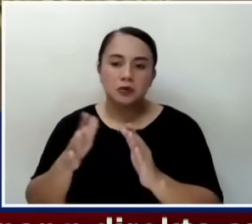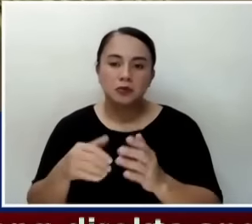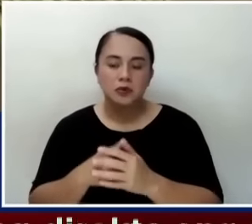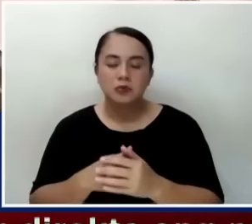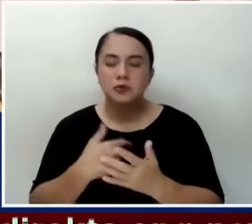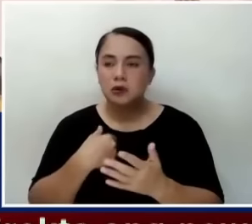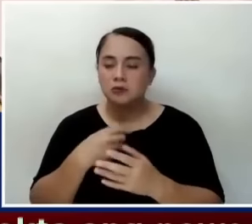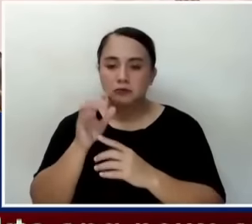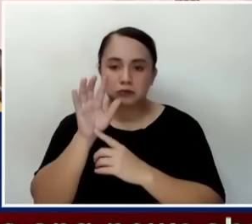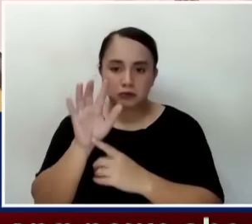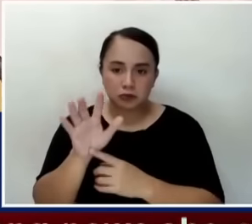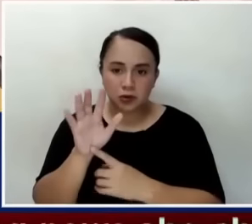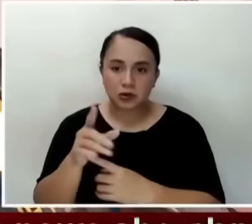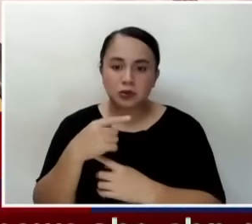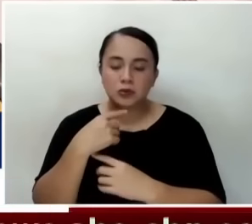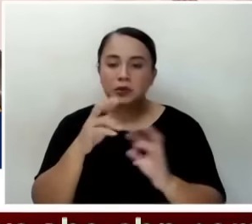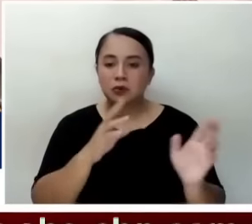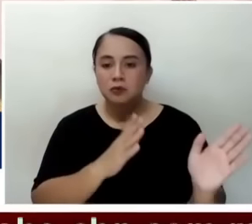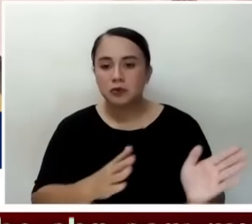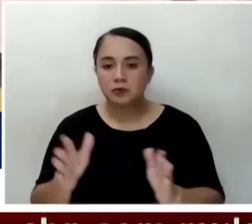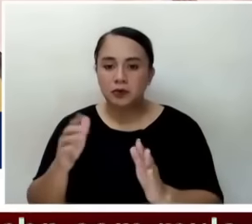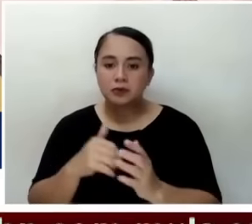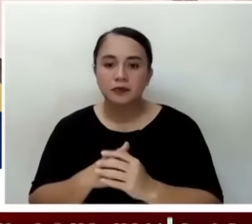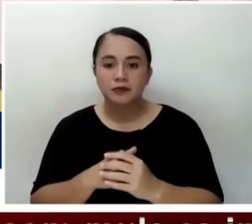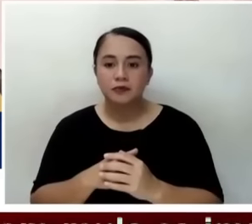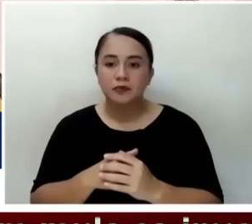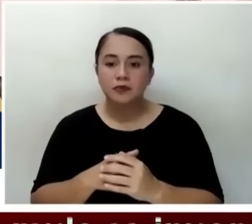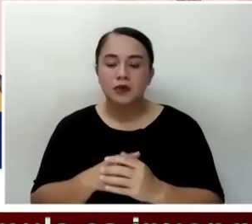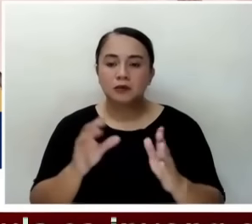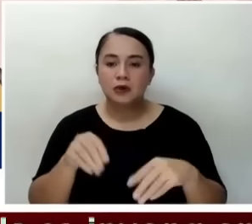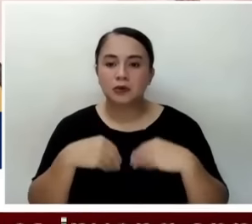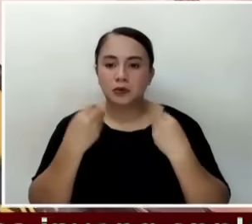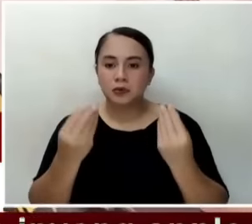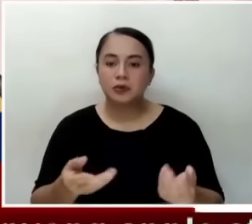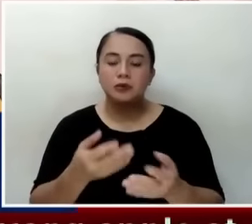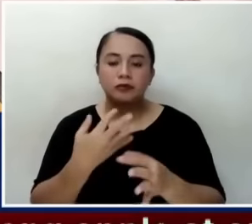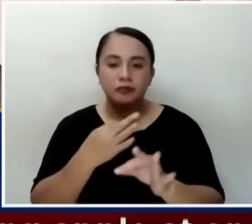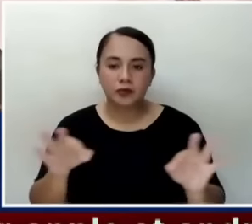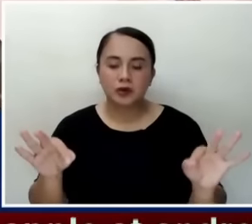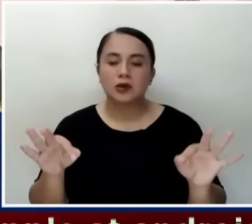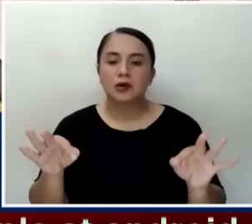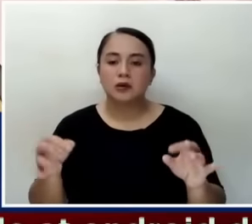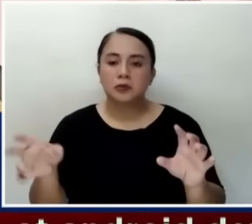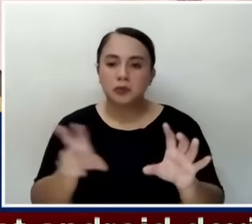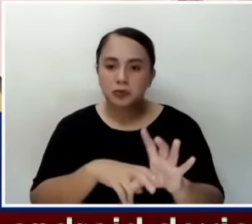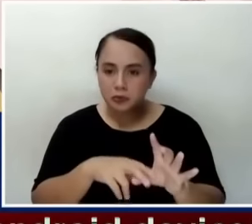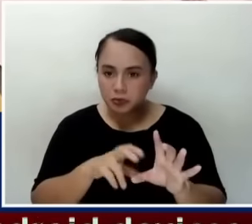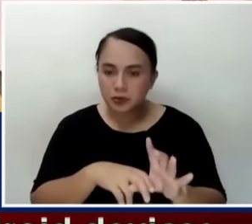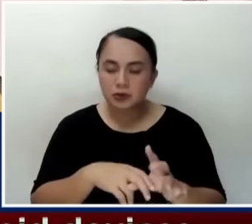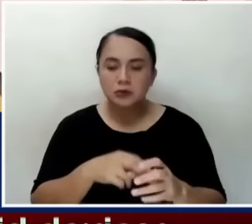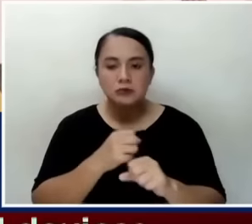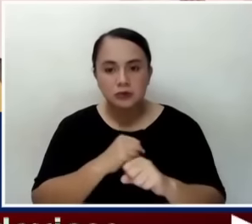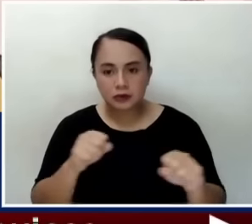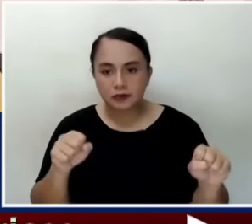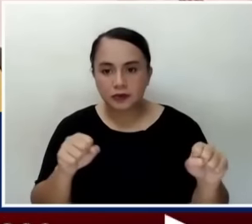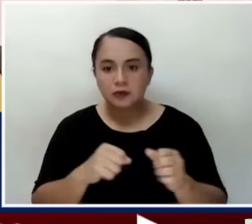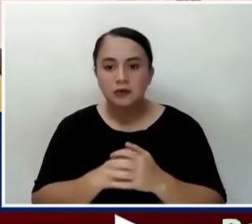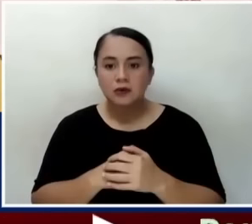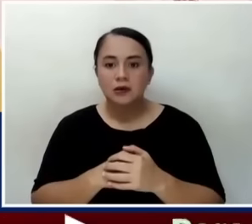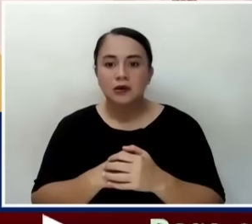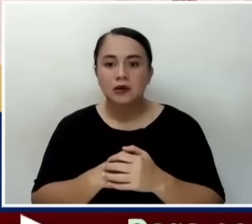pasada. Nakanda po tayo na mag-provide ng libreng sakay, mag-provide ng security doon sa mga